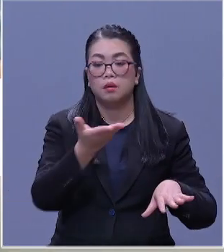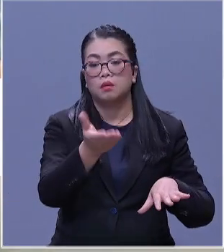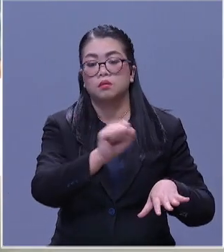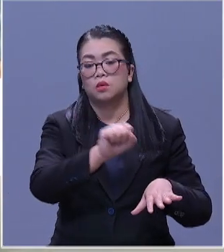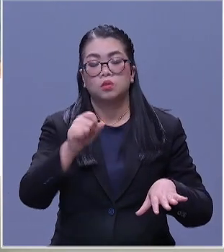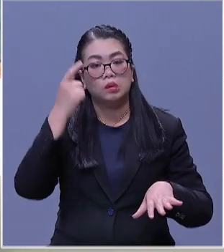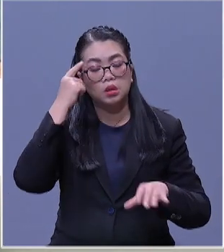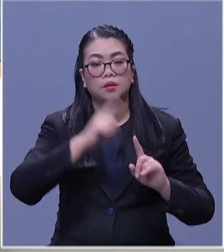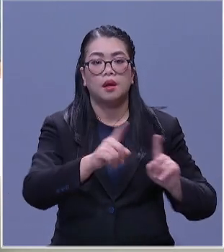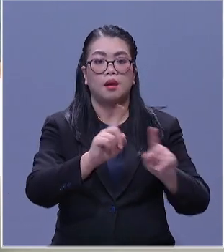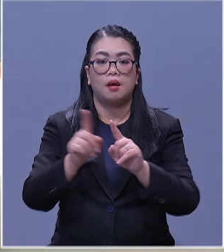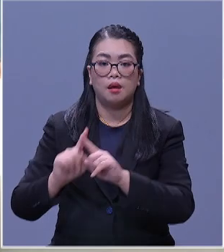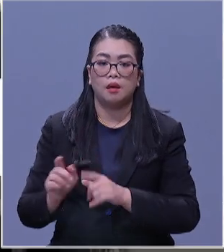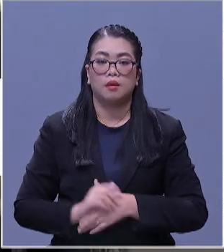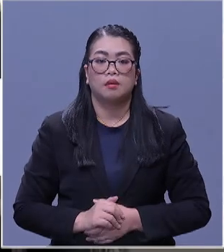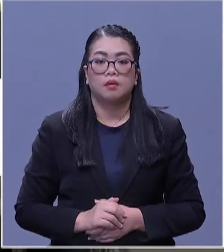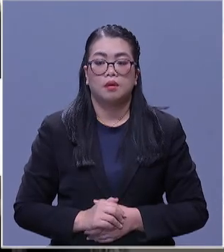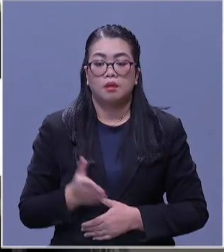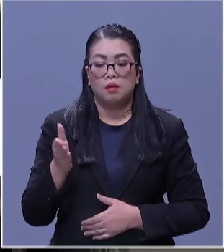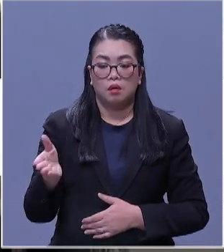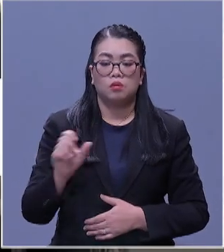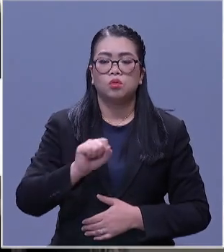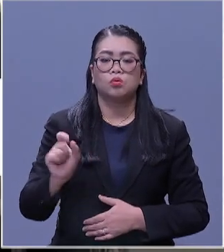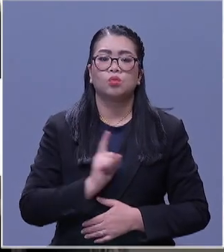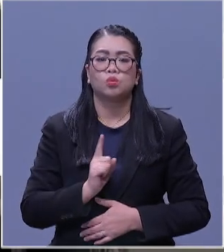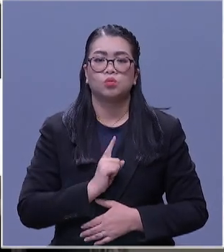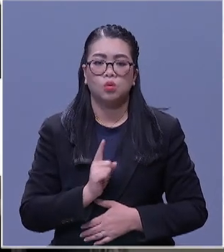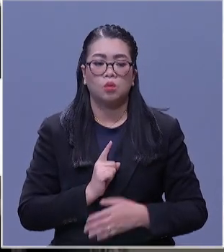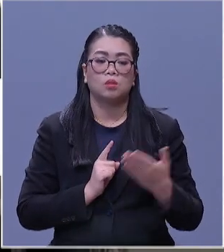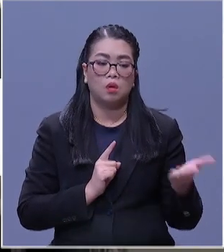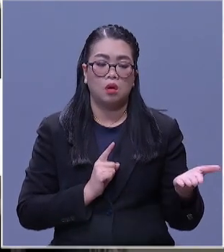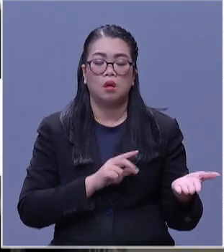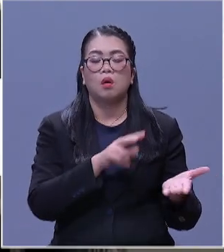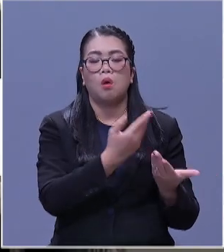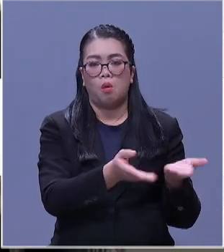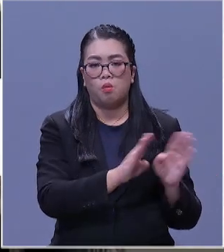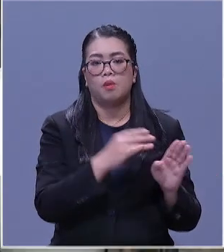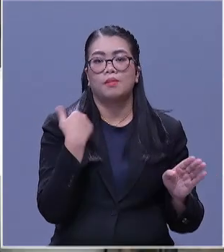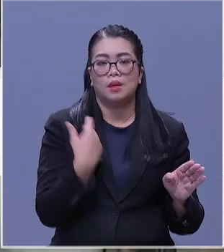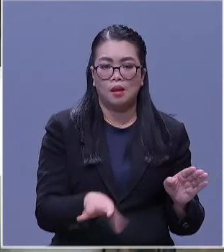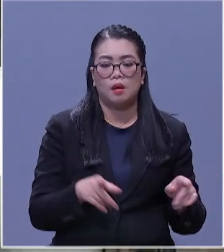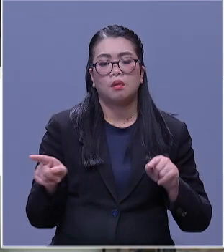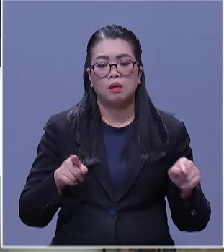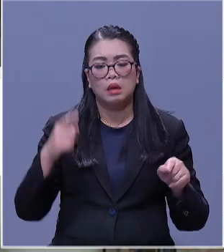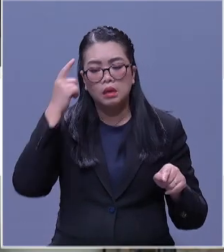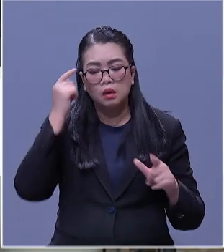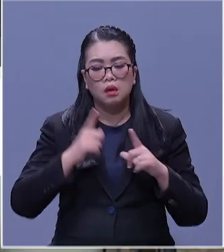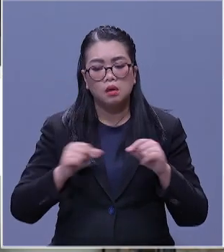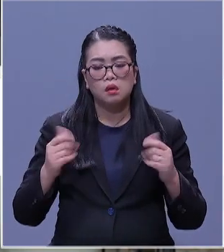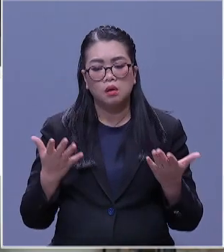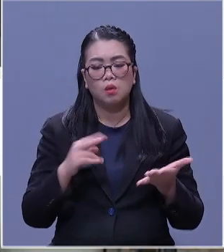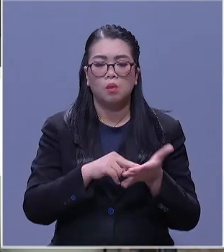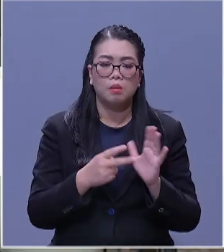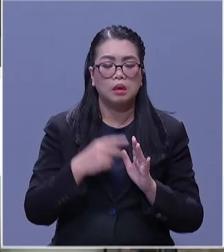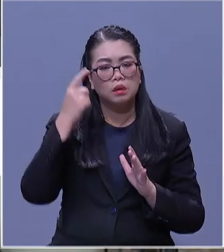กันโดยเฉพาะสสปู่อัยังเป็นโสดแต่ว่าอย่างสสแจ้เนี่ยเขามีครอบครัวแล้วคิดว่ามันเป็นเรื่องของการตีความ